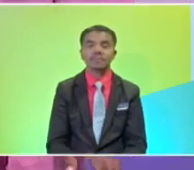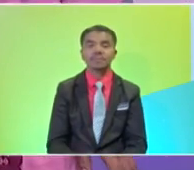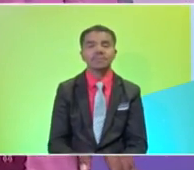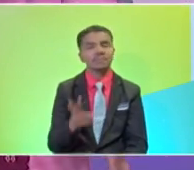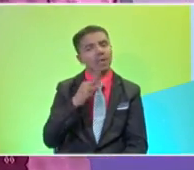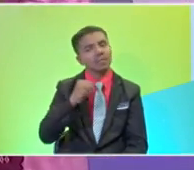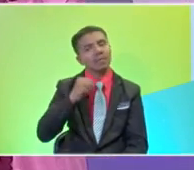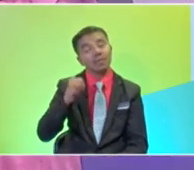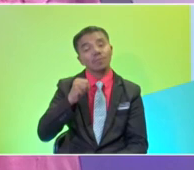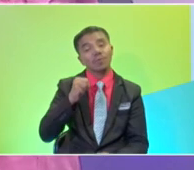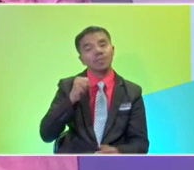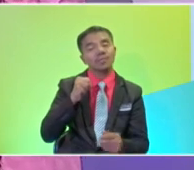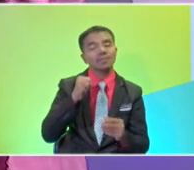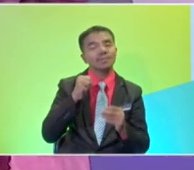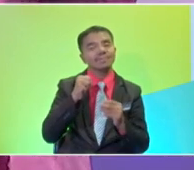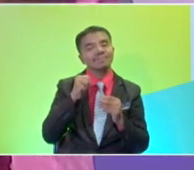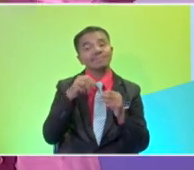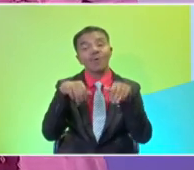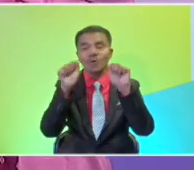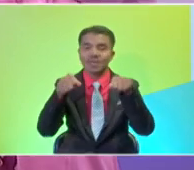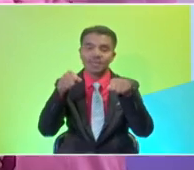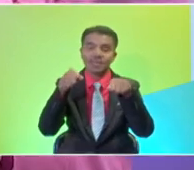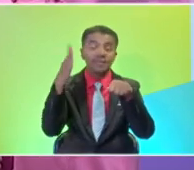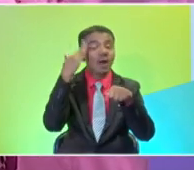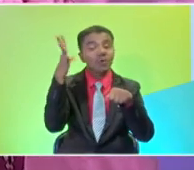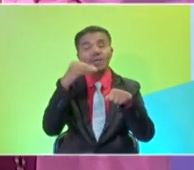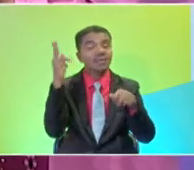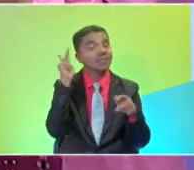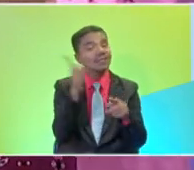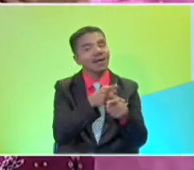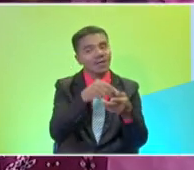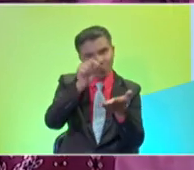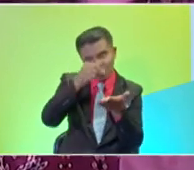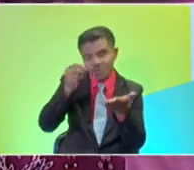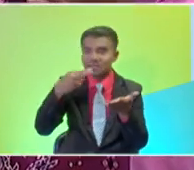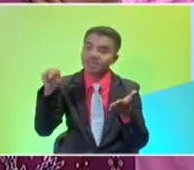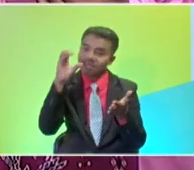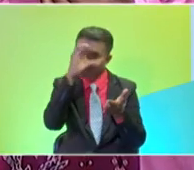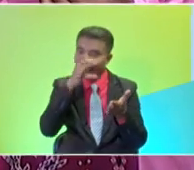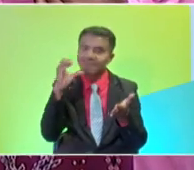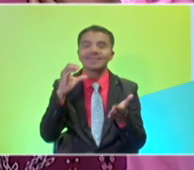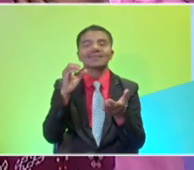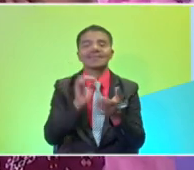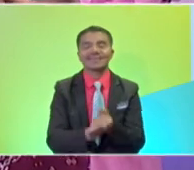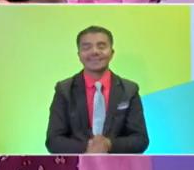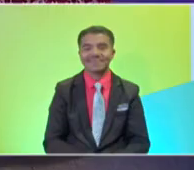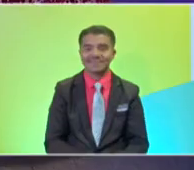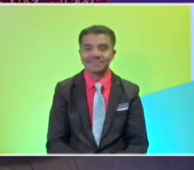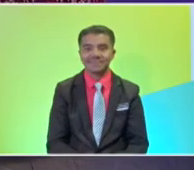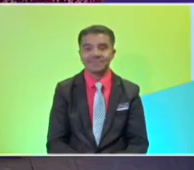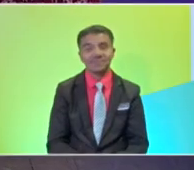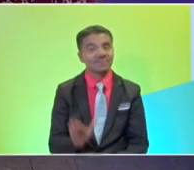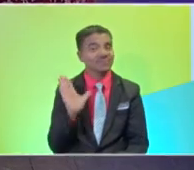akhirakhir Aiman di sini kita akan tengok beberapa contoh hasil pembelajaran ataupun hasil kerja murid saya insya-allah Jom kita